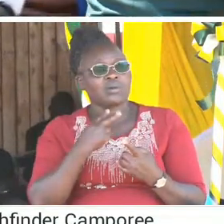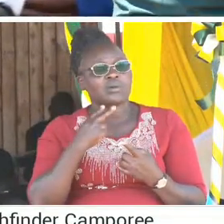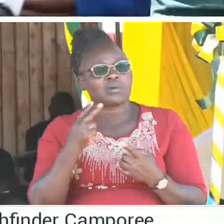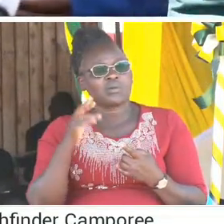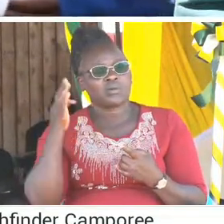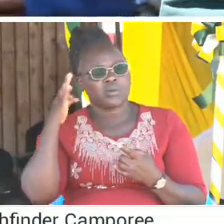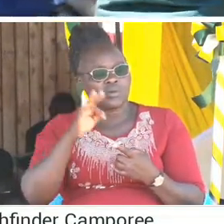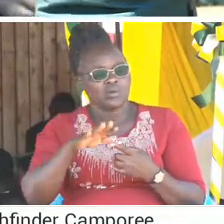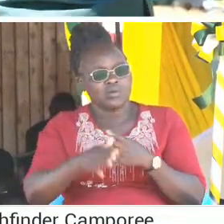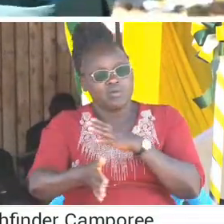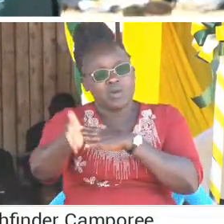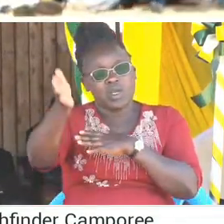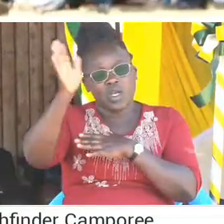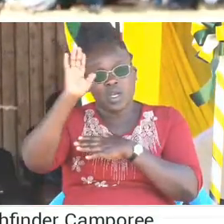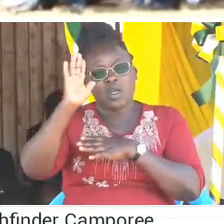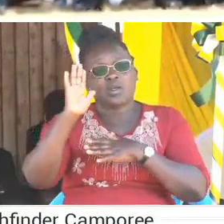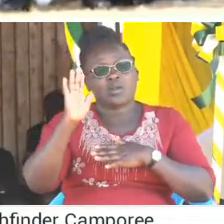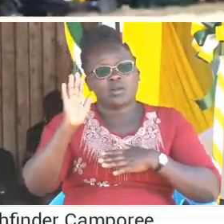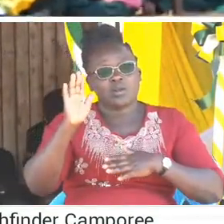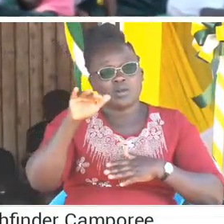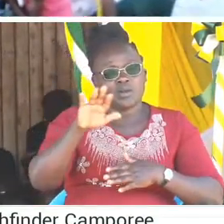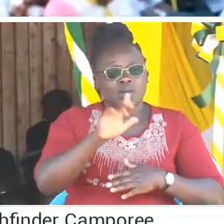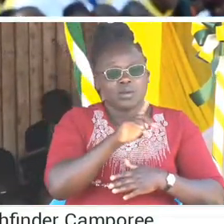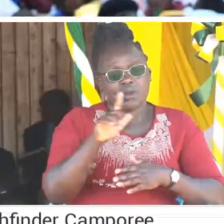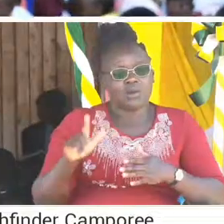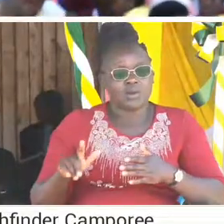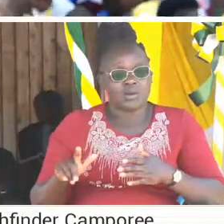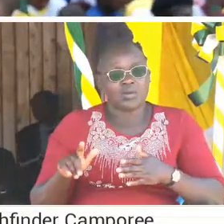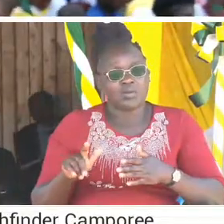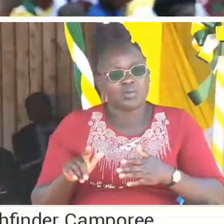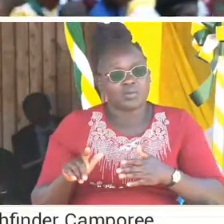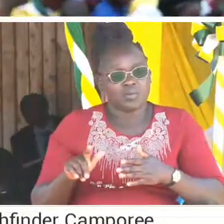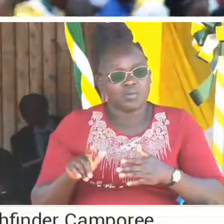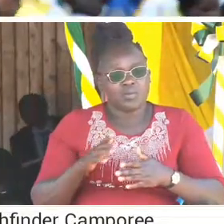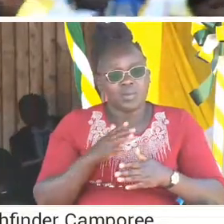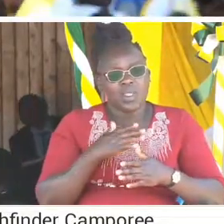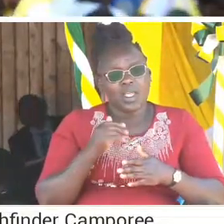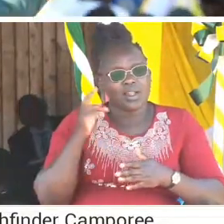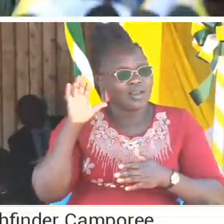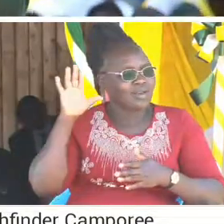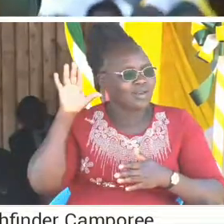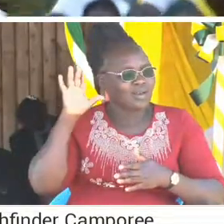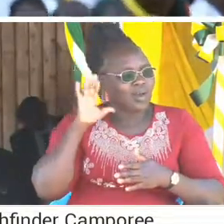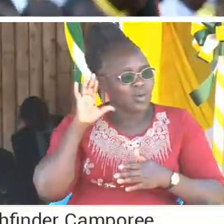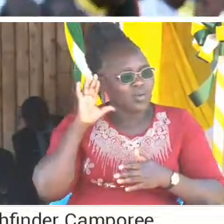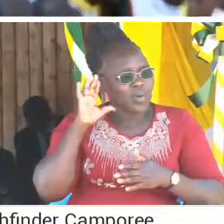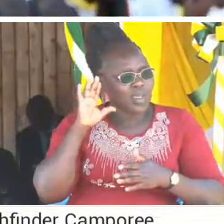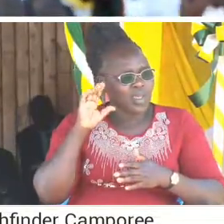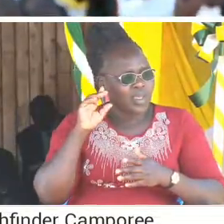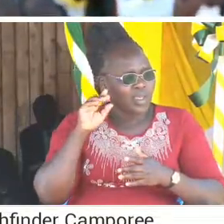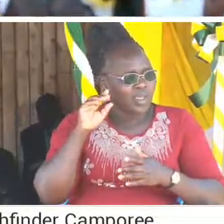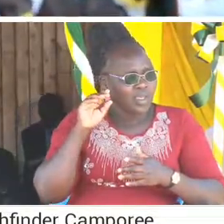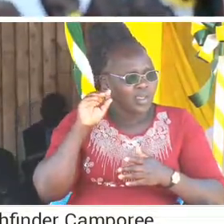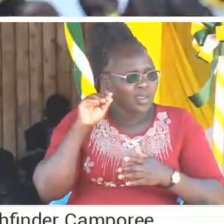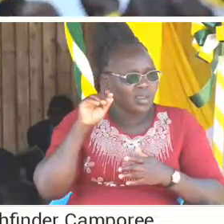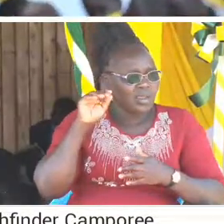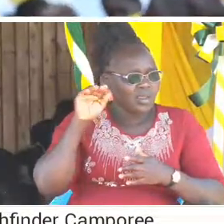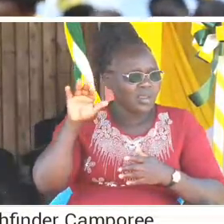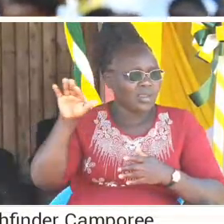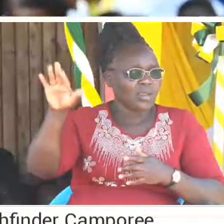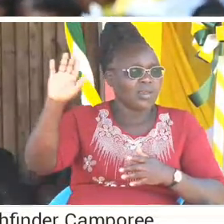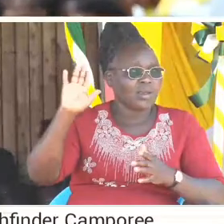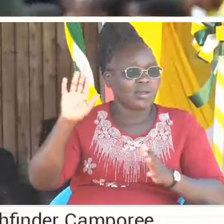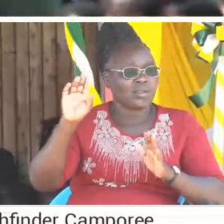Usiangalie kufanya maagizo yake usiangalie yote. Kufanya maagizo yake yote. Na amri zake. Na amri zake. Ni kuagiza hivi leo.